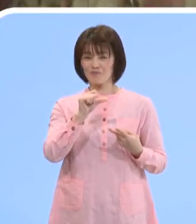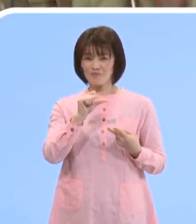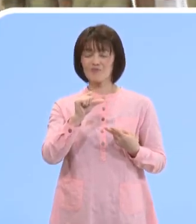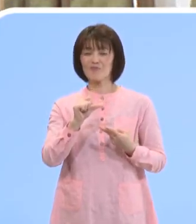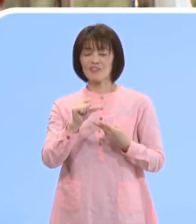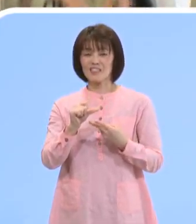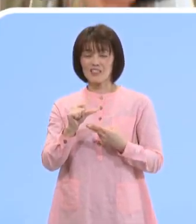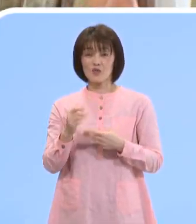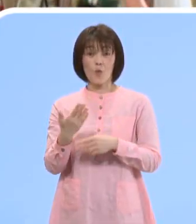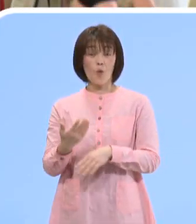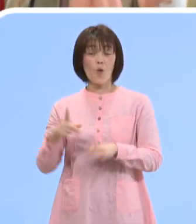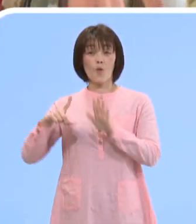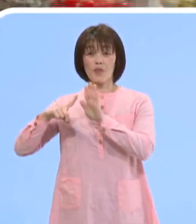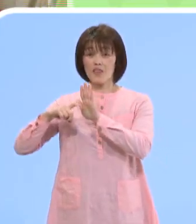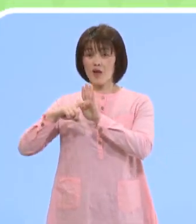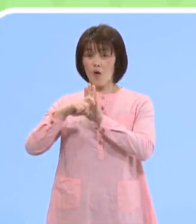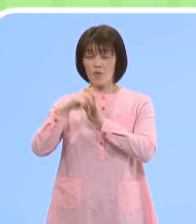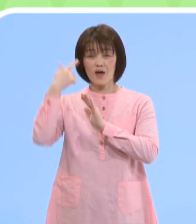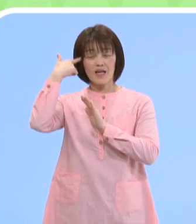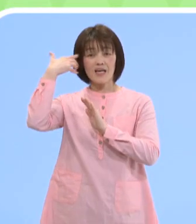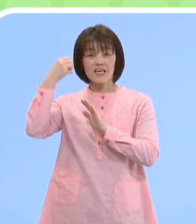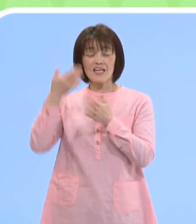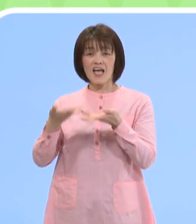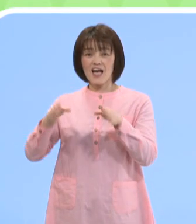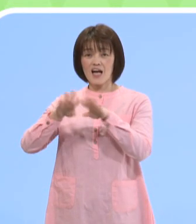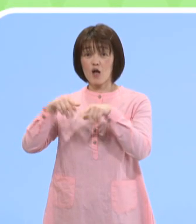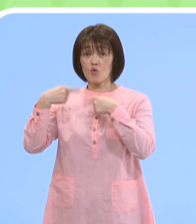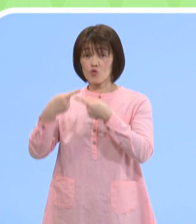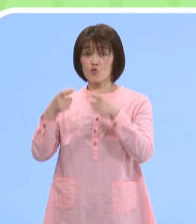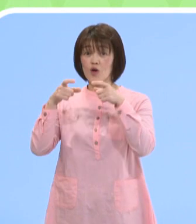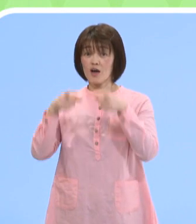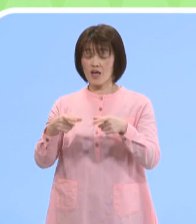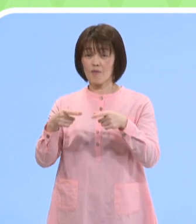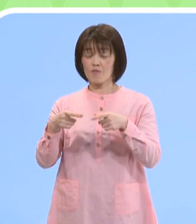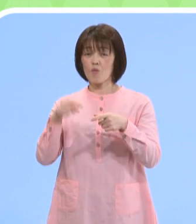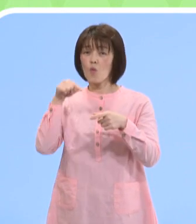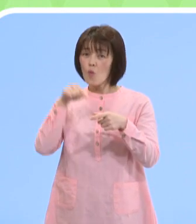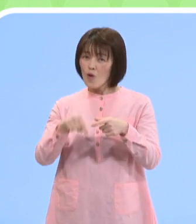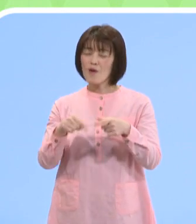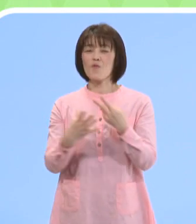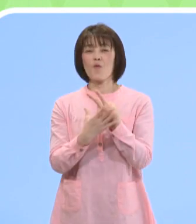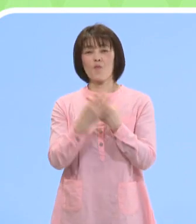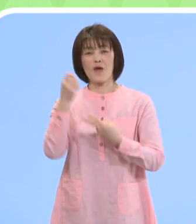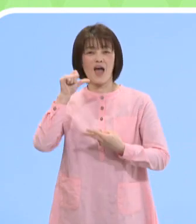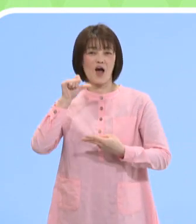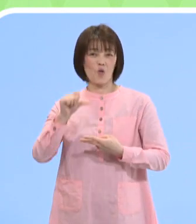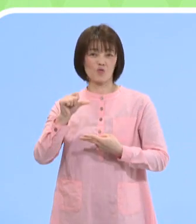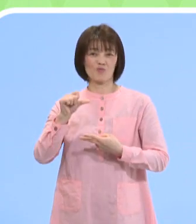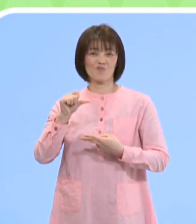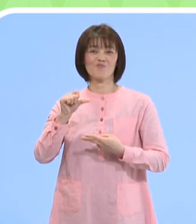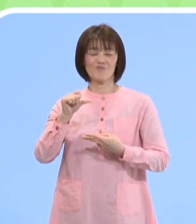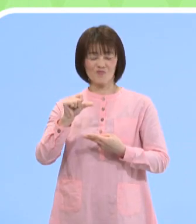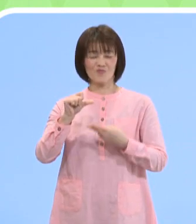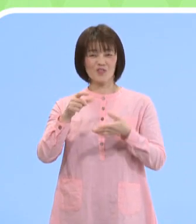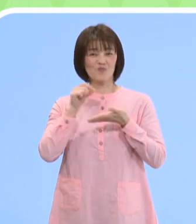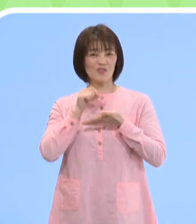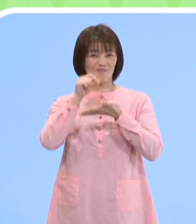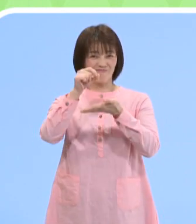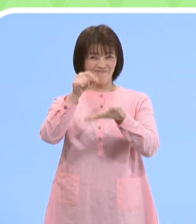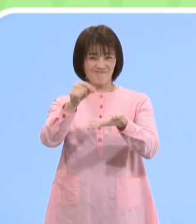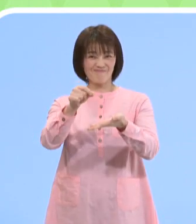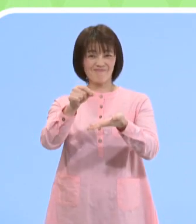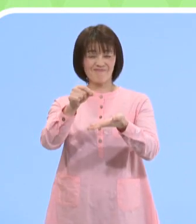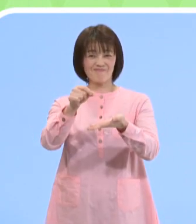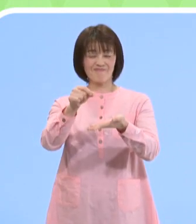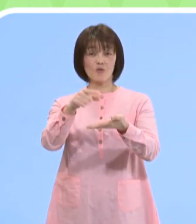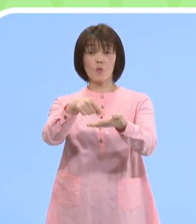年4月にリニューアルオープンした手塚治虫記念館の入館券をこれまたペア5組の皆さんにプレゼント